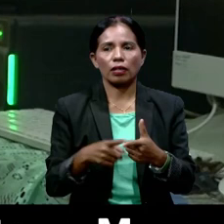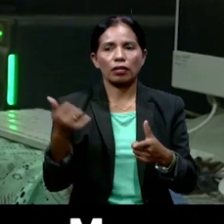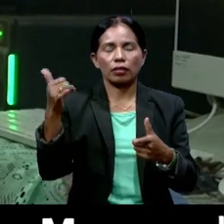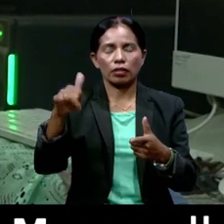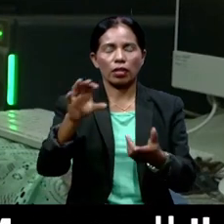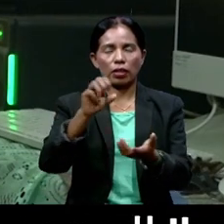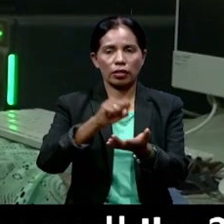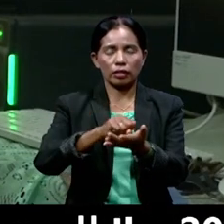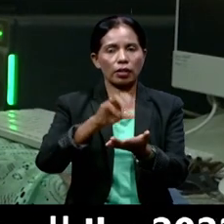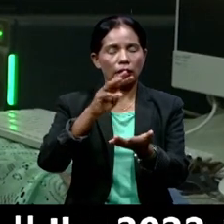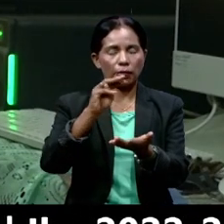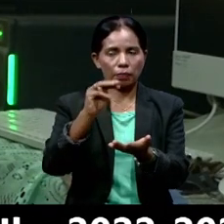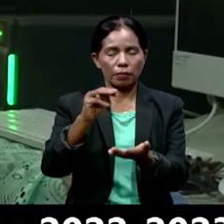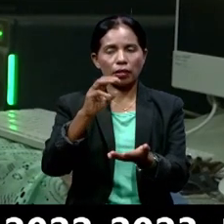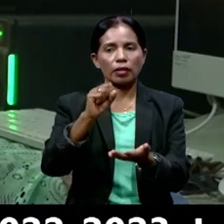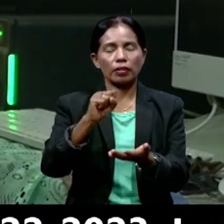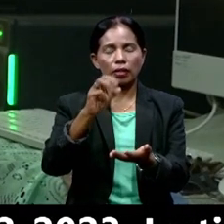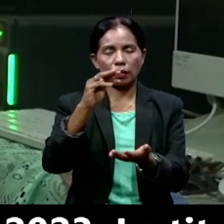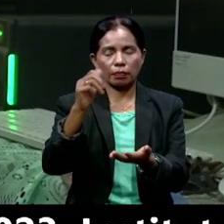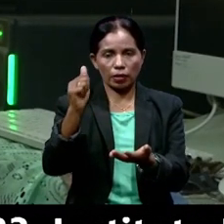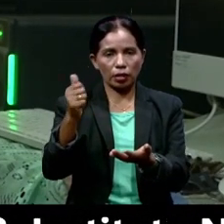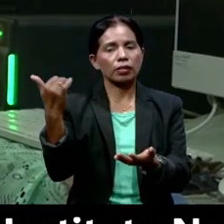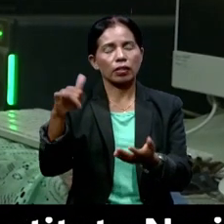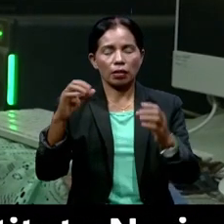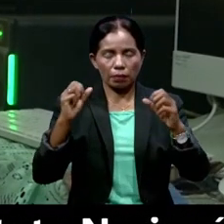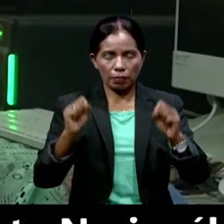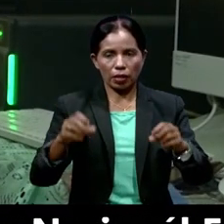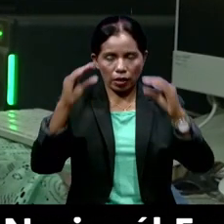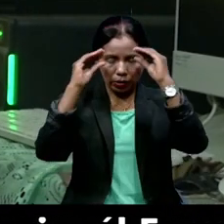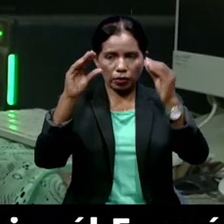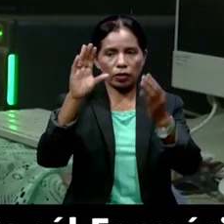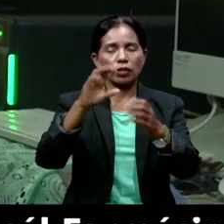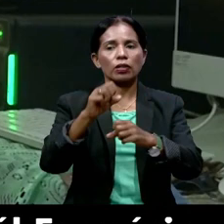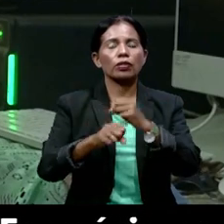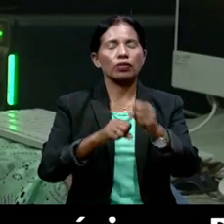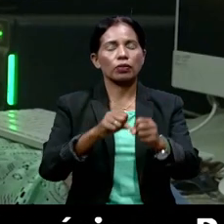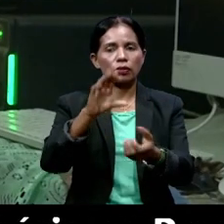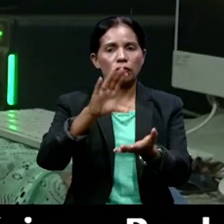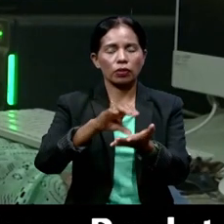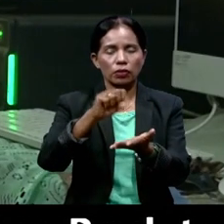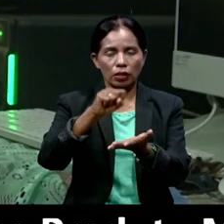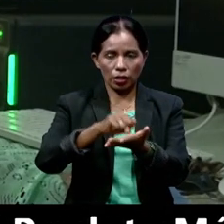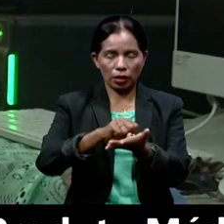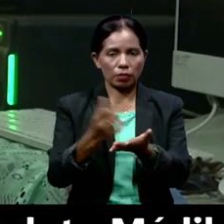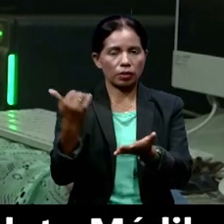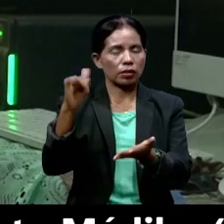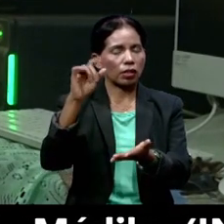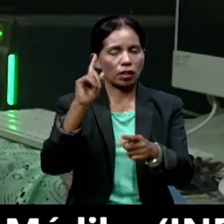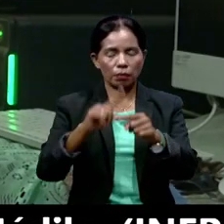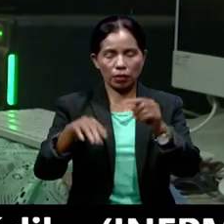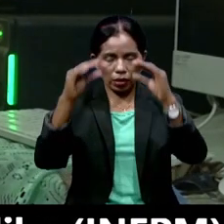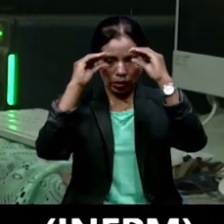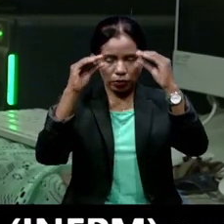sekundarus etan base base le base iya sira bele hanurin so ke sosial makla bele hanurin ba sesia teknologi tambah sira